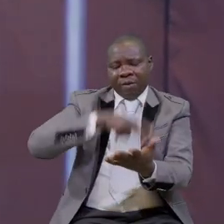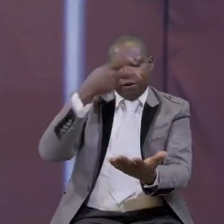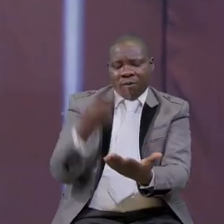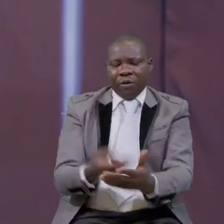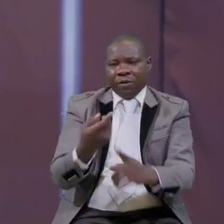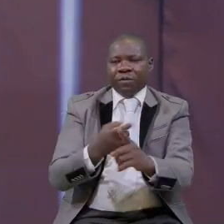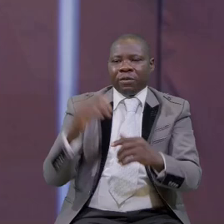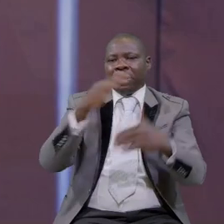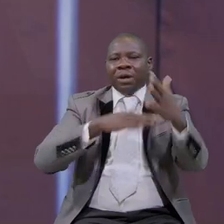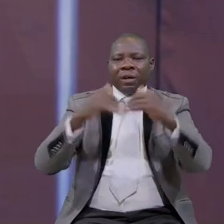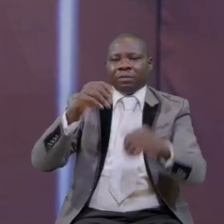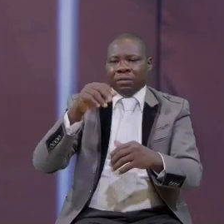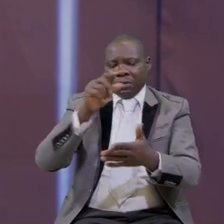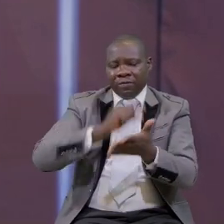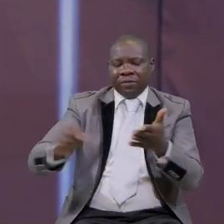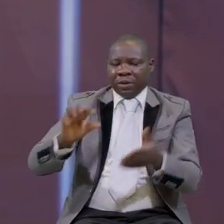ciel.